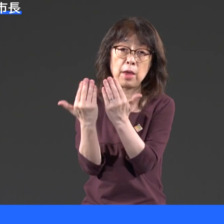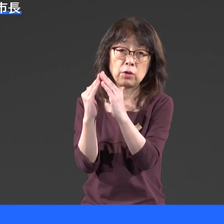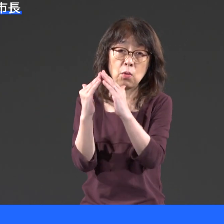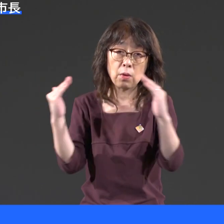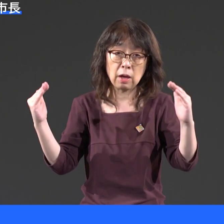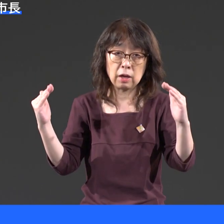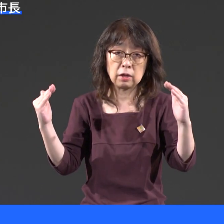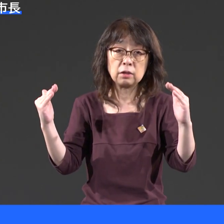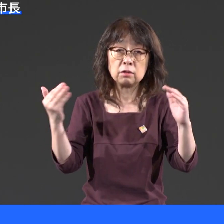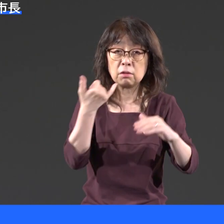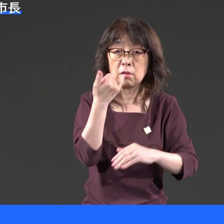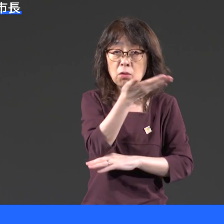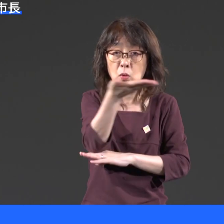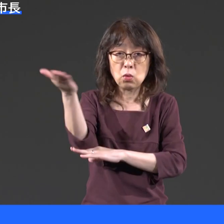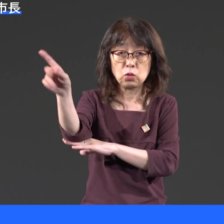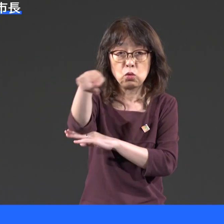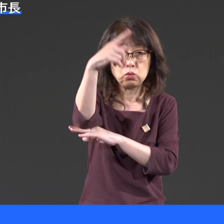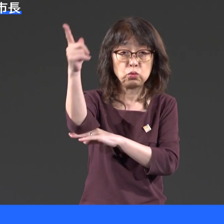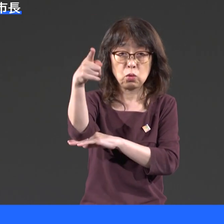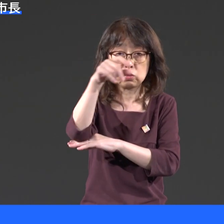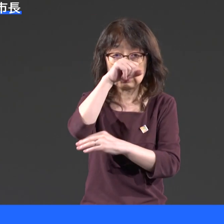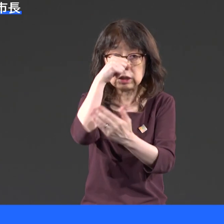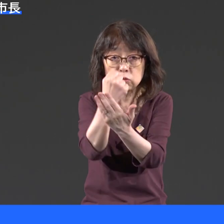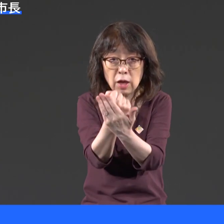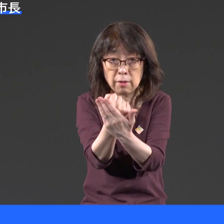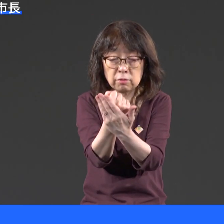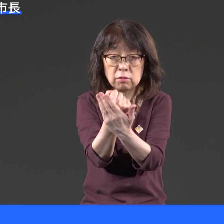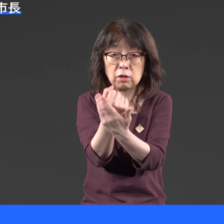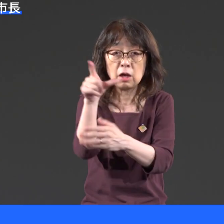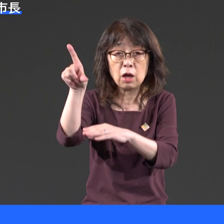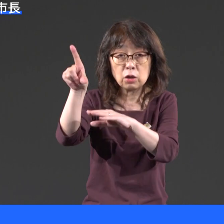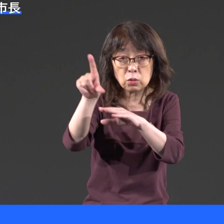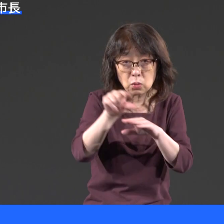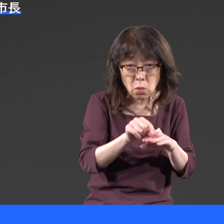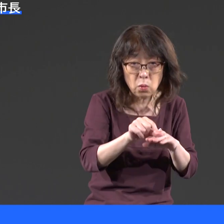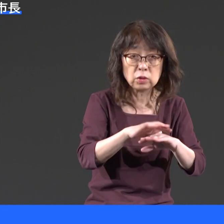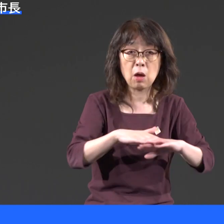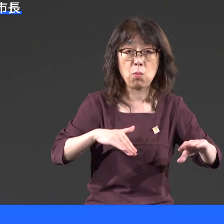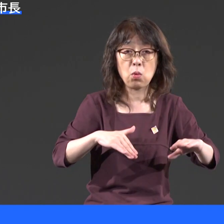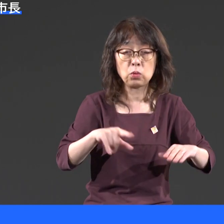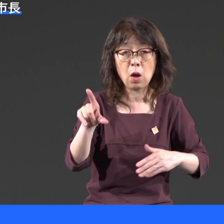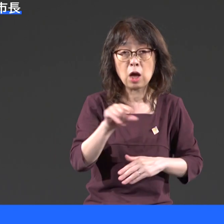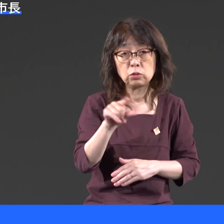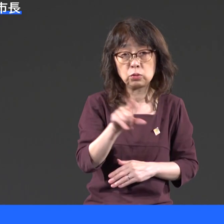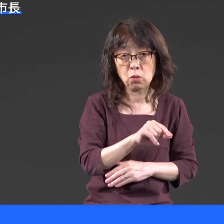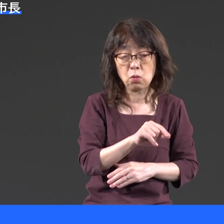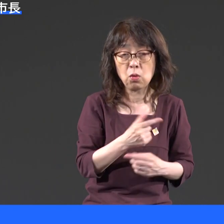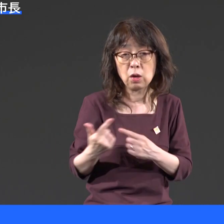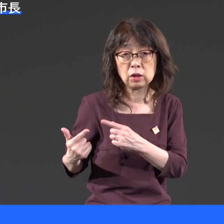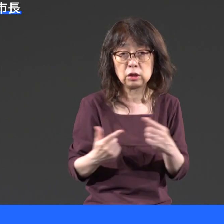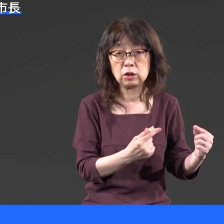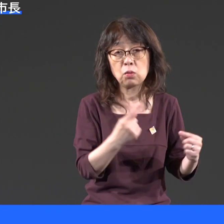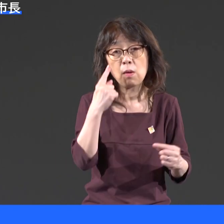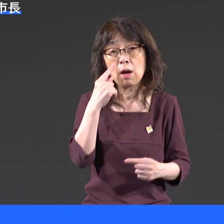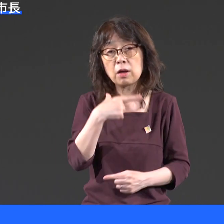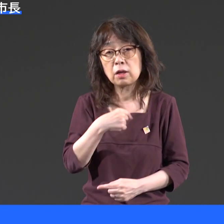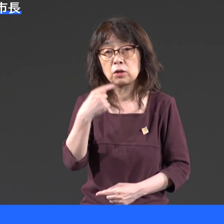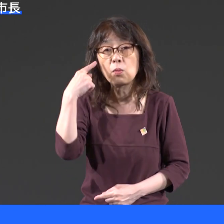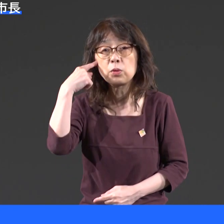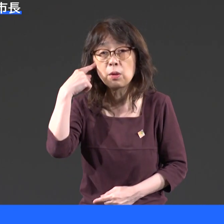とそれから札幌での活用ということを合わせて、しっかり考えていきたいというふうに思っております。